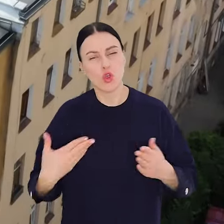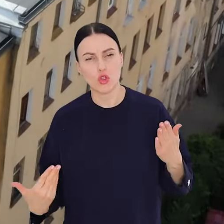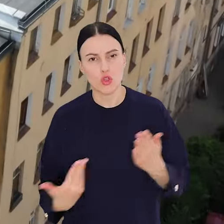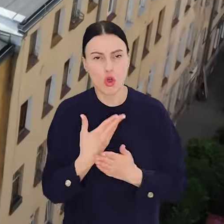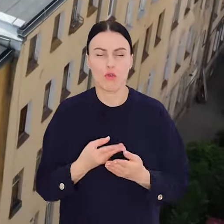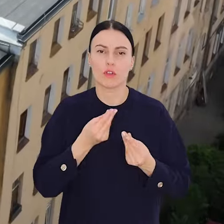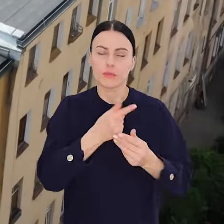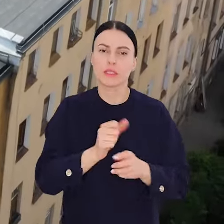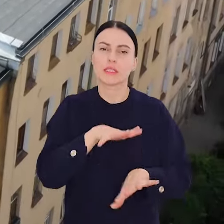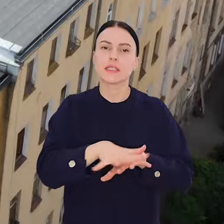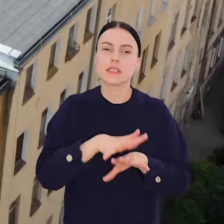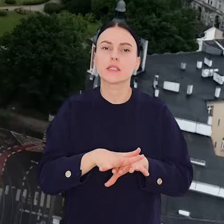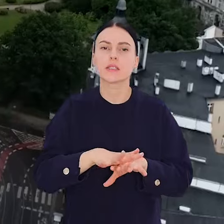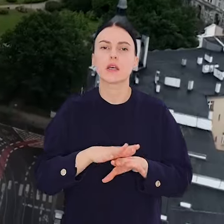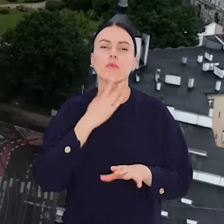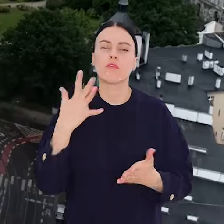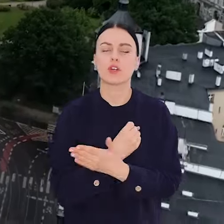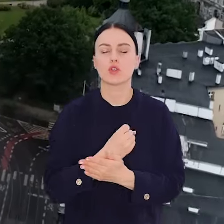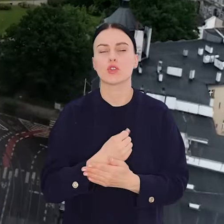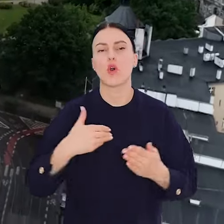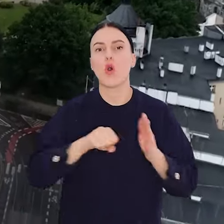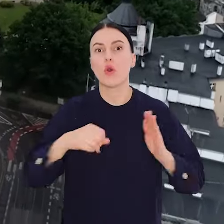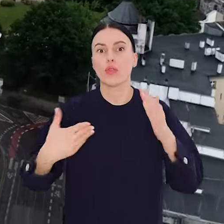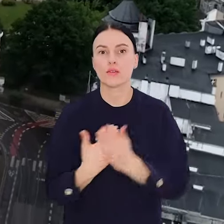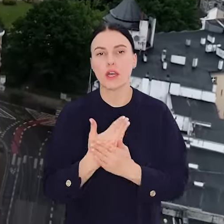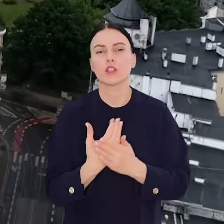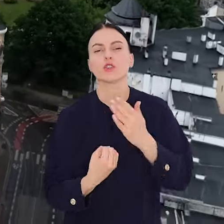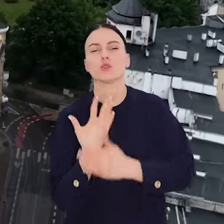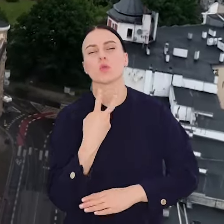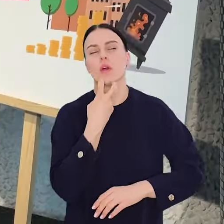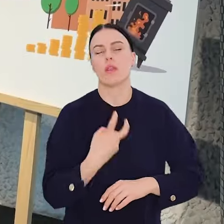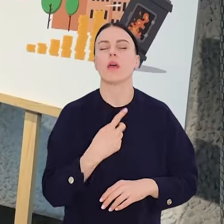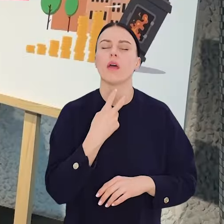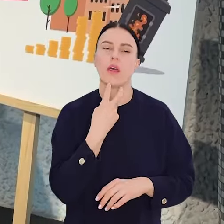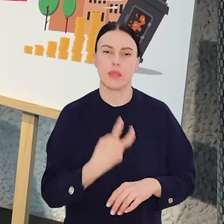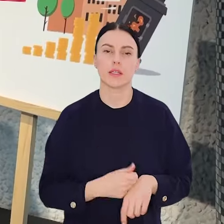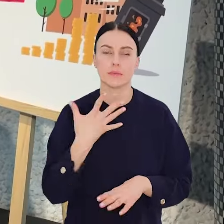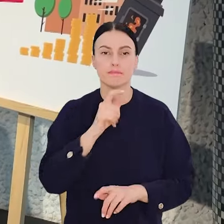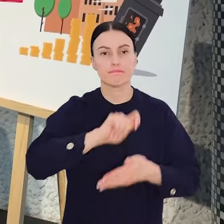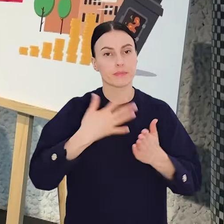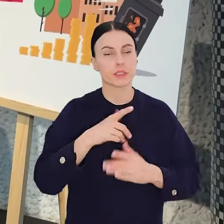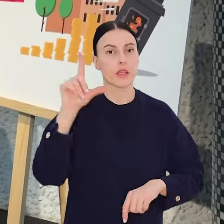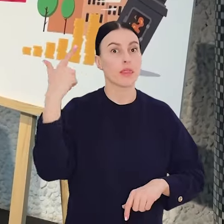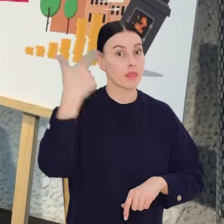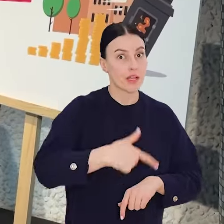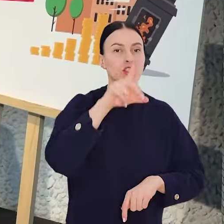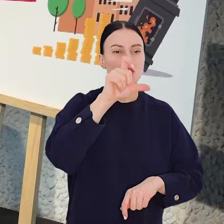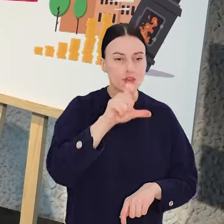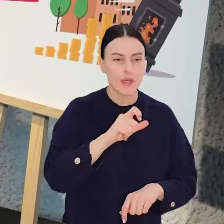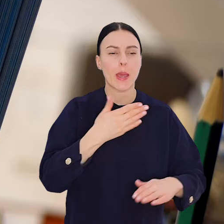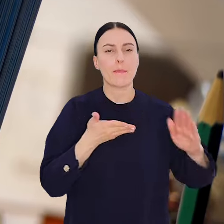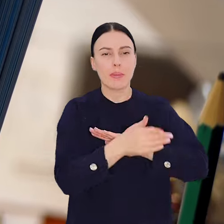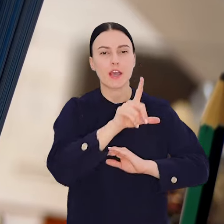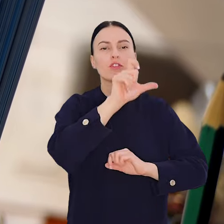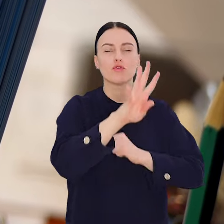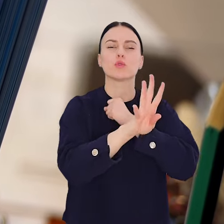do systemów wykorzystujących odnawialne źródła energii. W tym roku miasto planuje zlikwidować 2200 starych